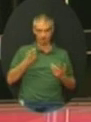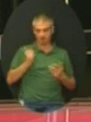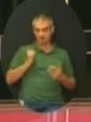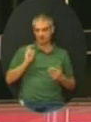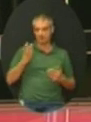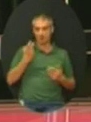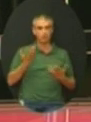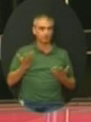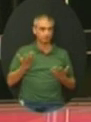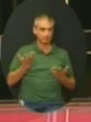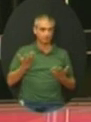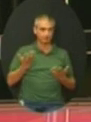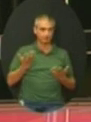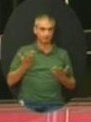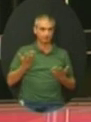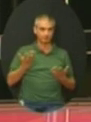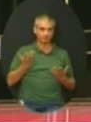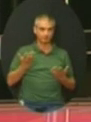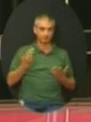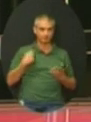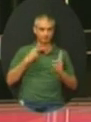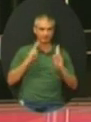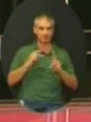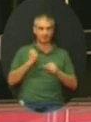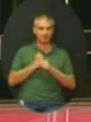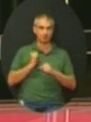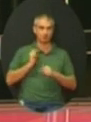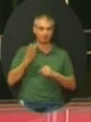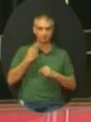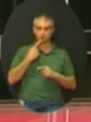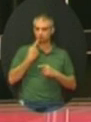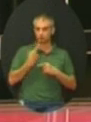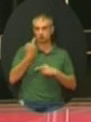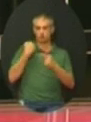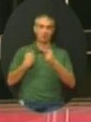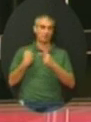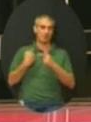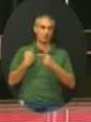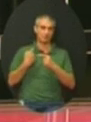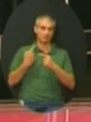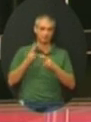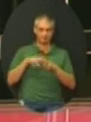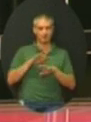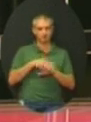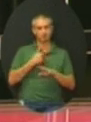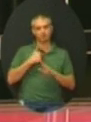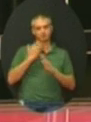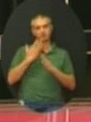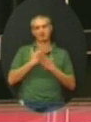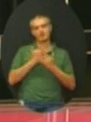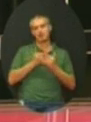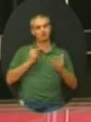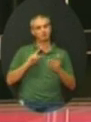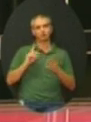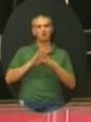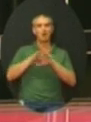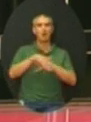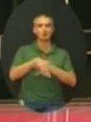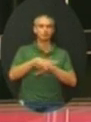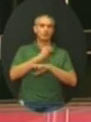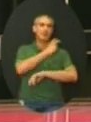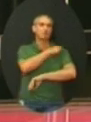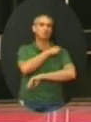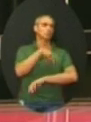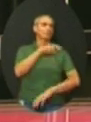המילואים, קודם גם הפסקתי לעשות מילואים בשנה לפני זה, והרגשתי שאני מספיק רחוק כדי לא להשפיע על